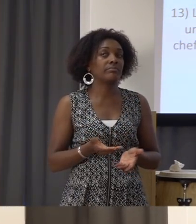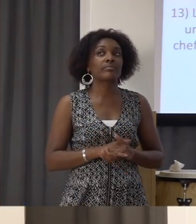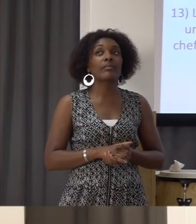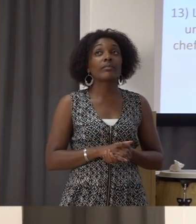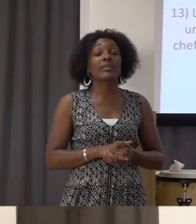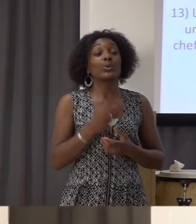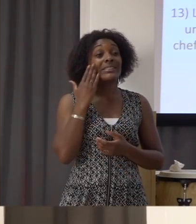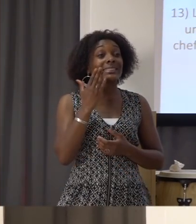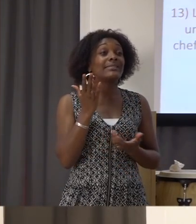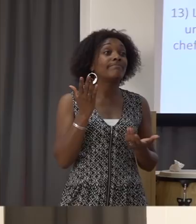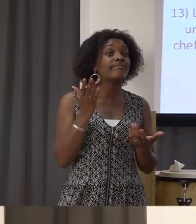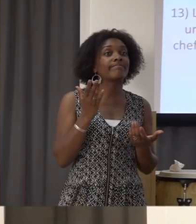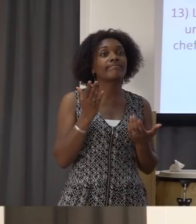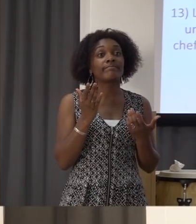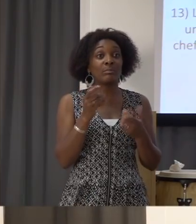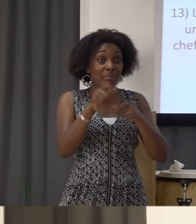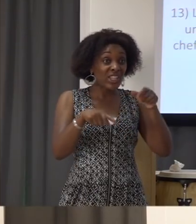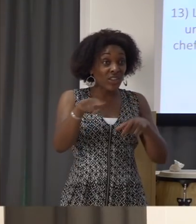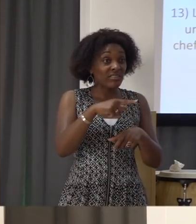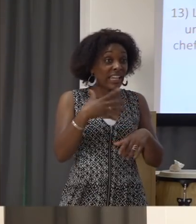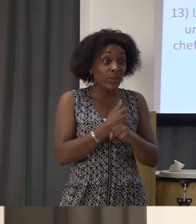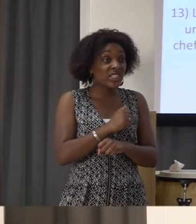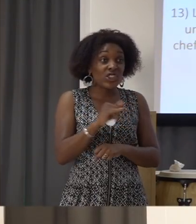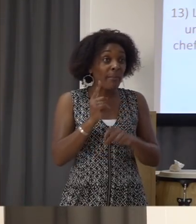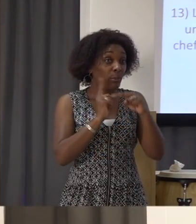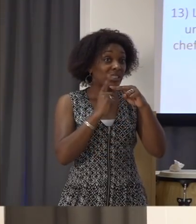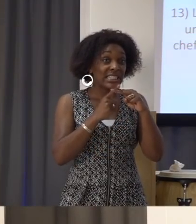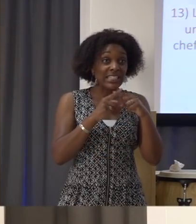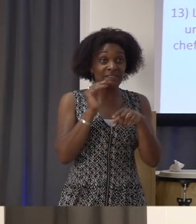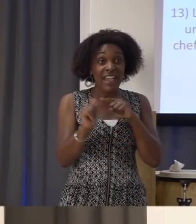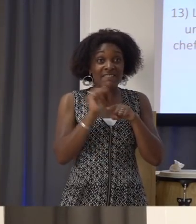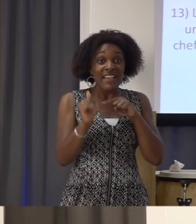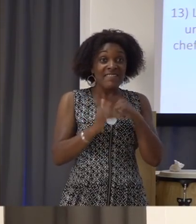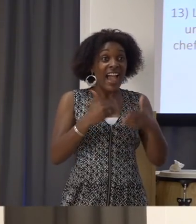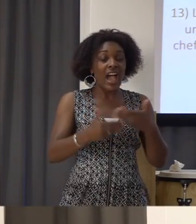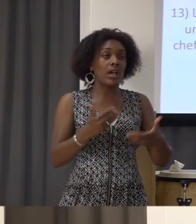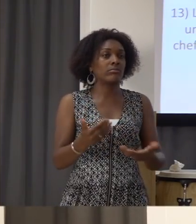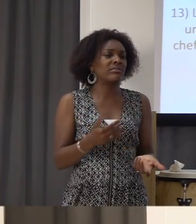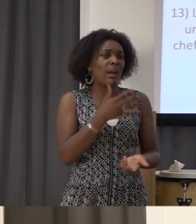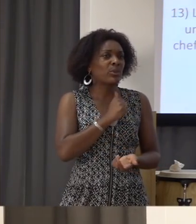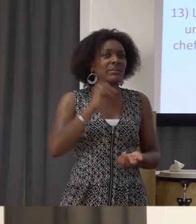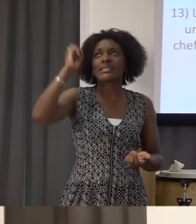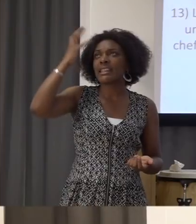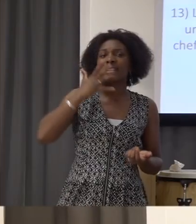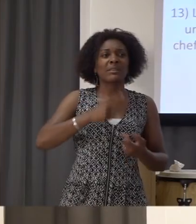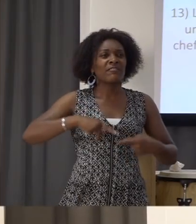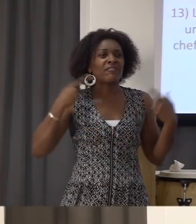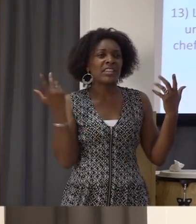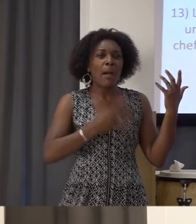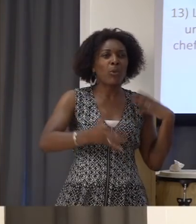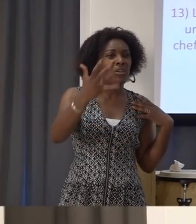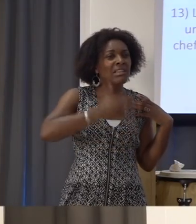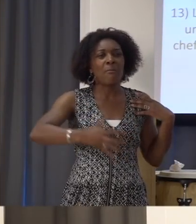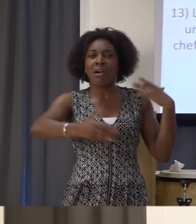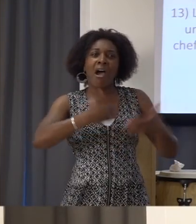Alors, si quelqu'un n'arrive pas à produire du fruit, alors il ne pourra pas vivre la vie du Saint-Esprit.